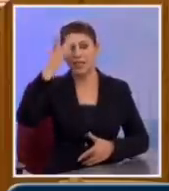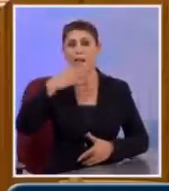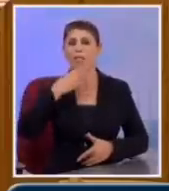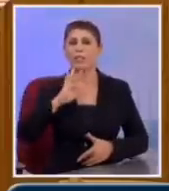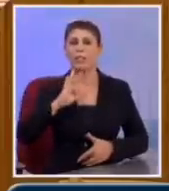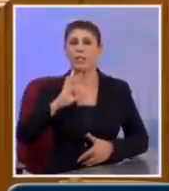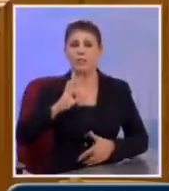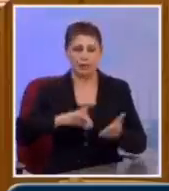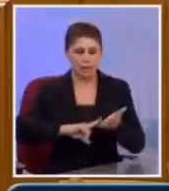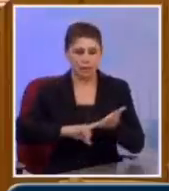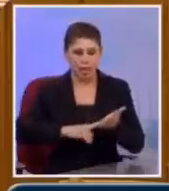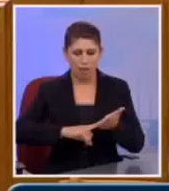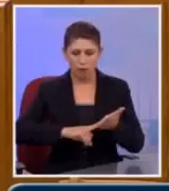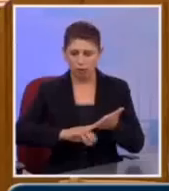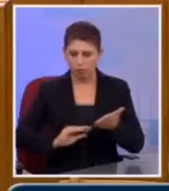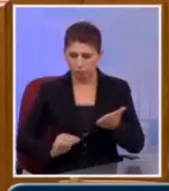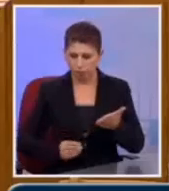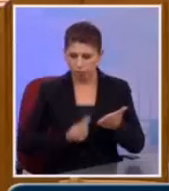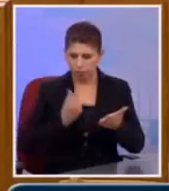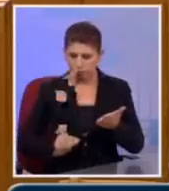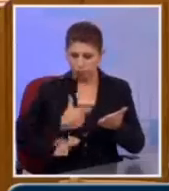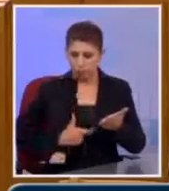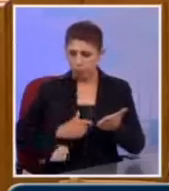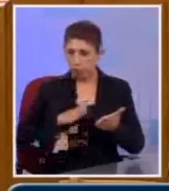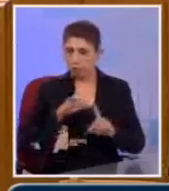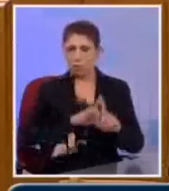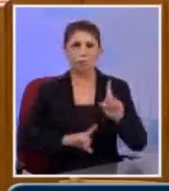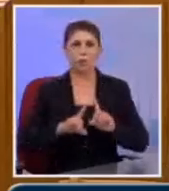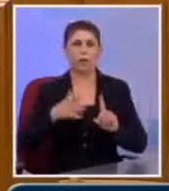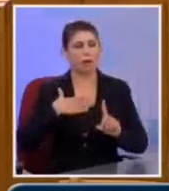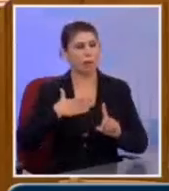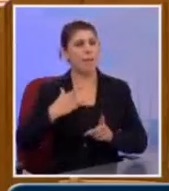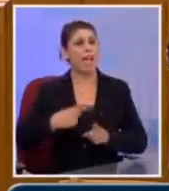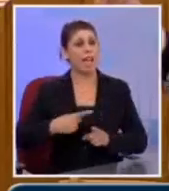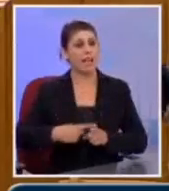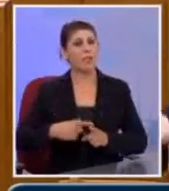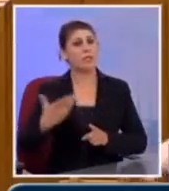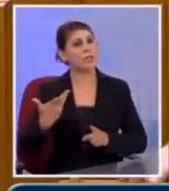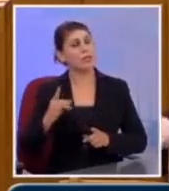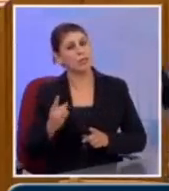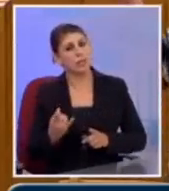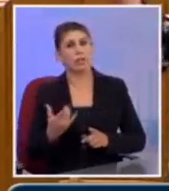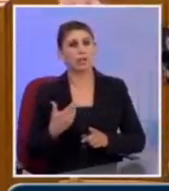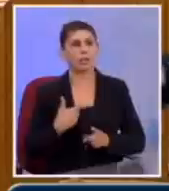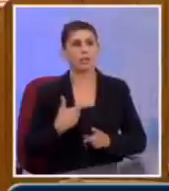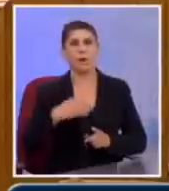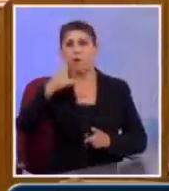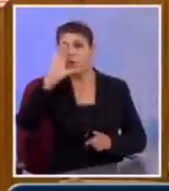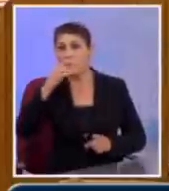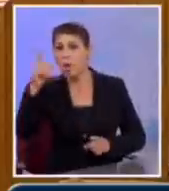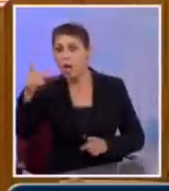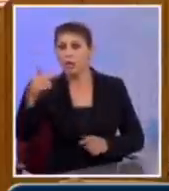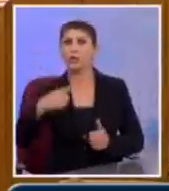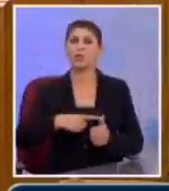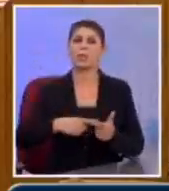δηλαδή οι ταυτότητες που αποκτούμε σαν άνθρωποι, ότι είμαι Έλληνας ή είμαι Βούλγαρος ή